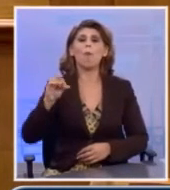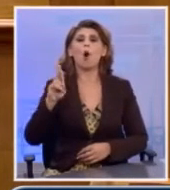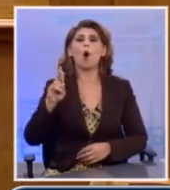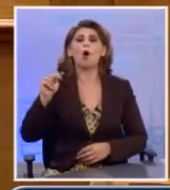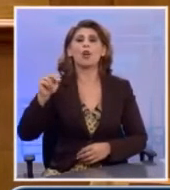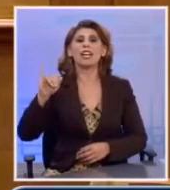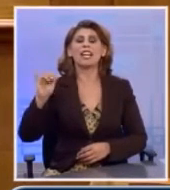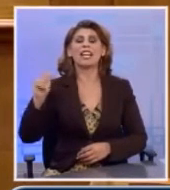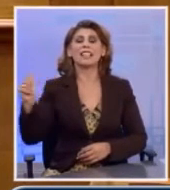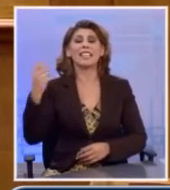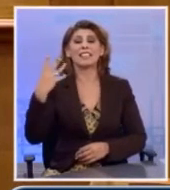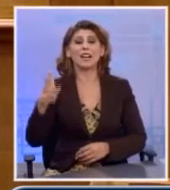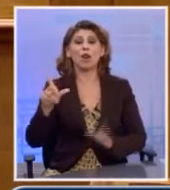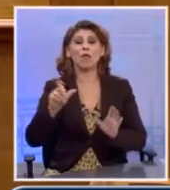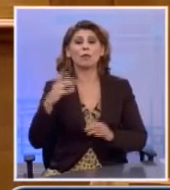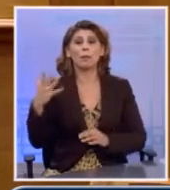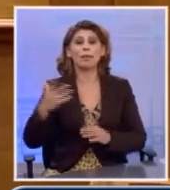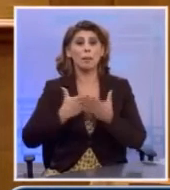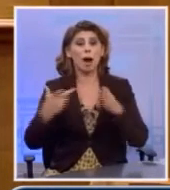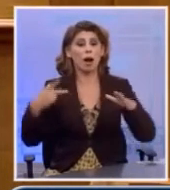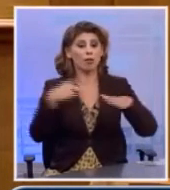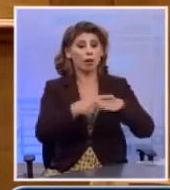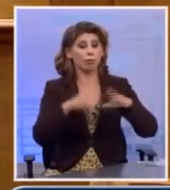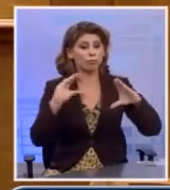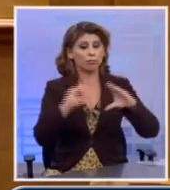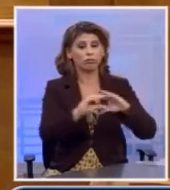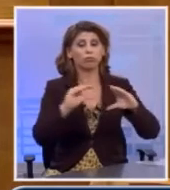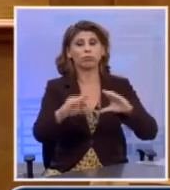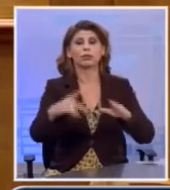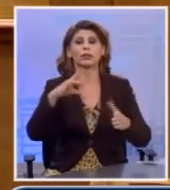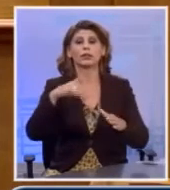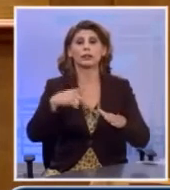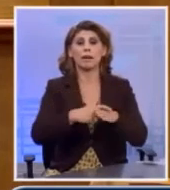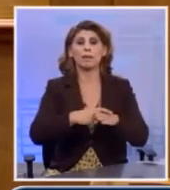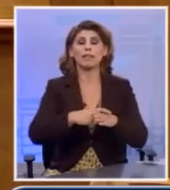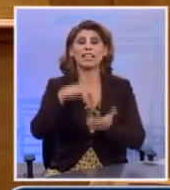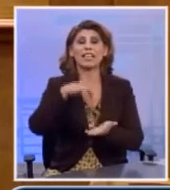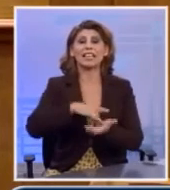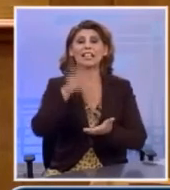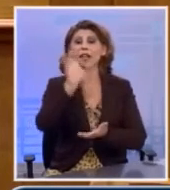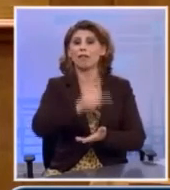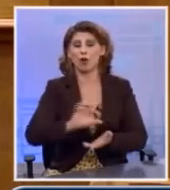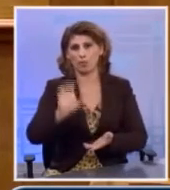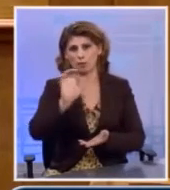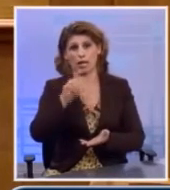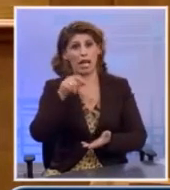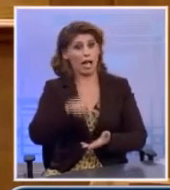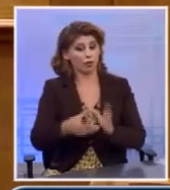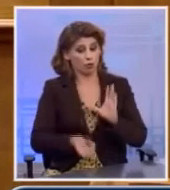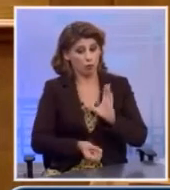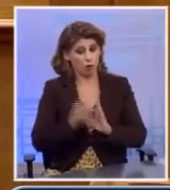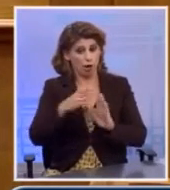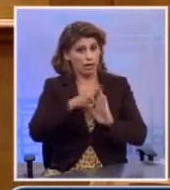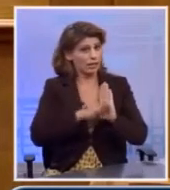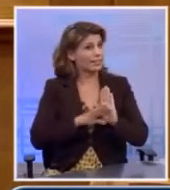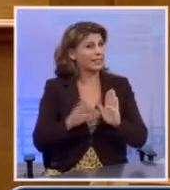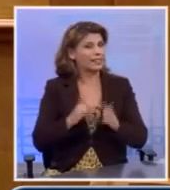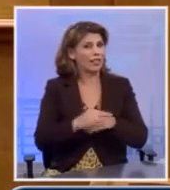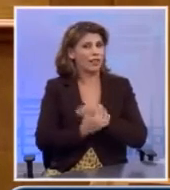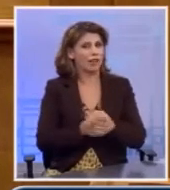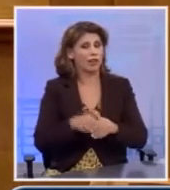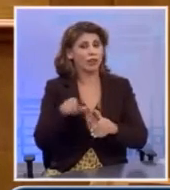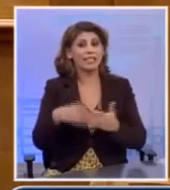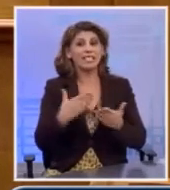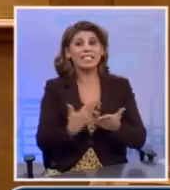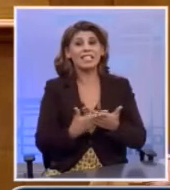475 μεγαλοκαταθέτες σε τράπεζα της Κεντρικής Ευρώπης. Και ξέρετε ποιο είναι το ενδιαφέρον σε αυτή τη νέα λίστα? Πρόκειται για στοιχεία